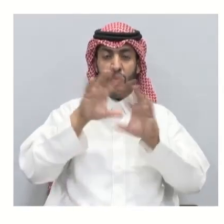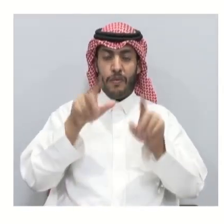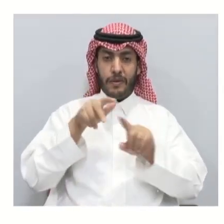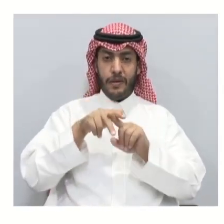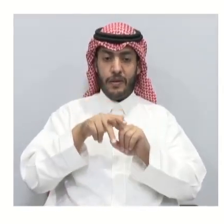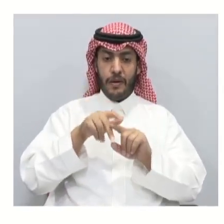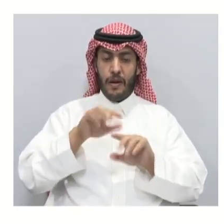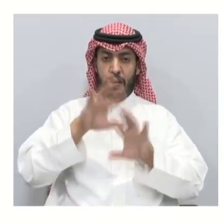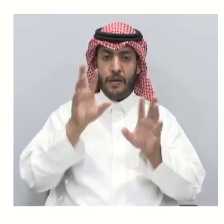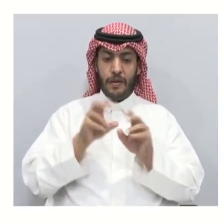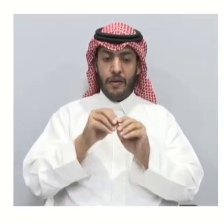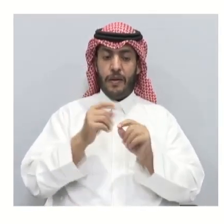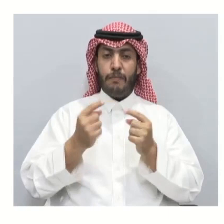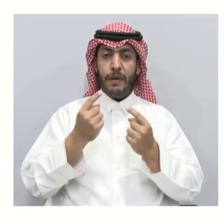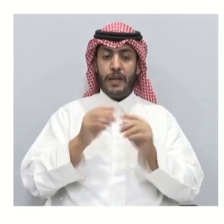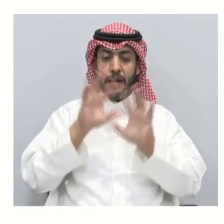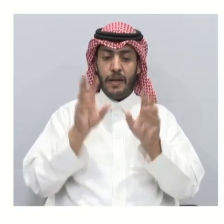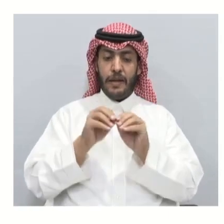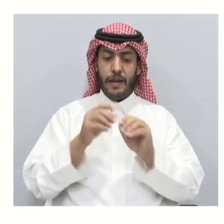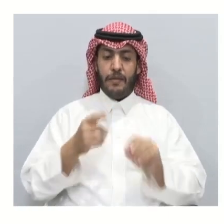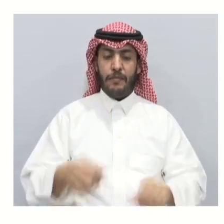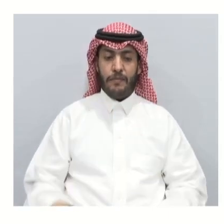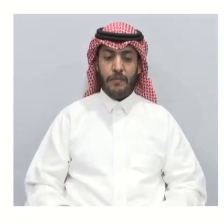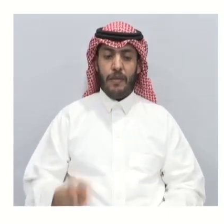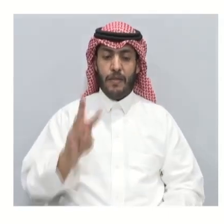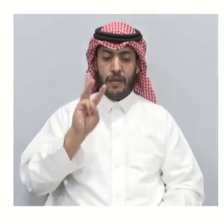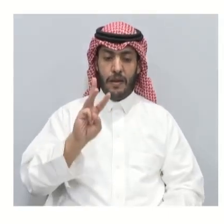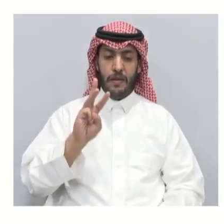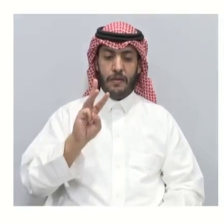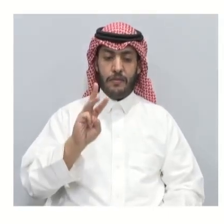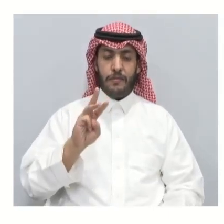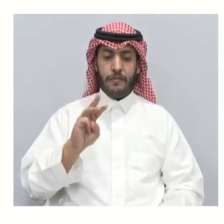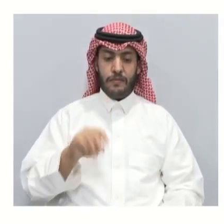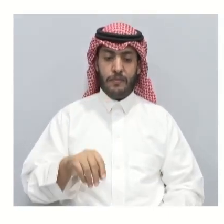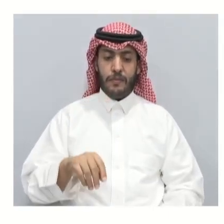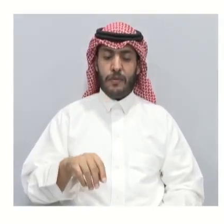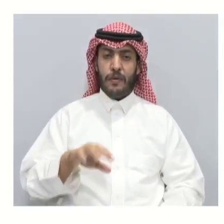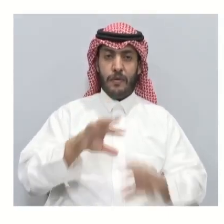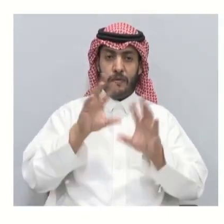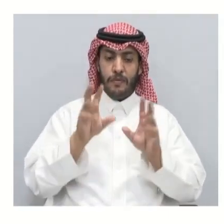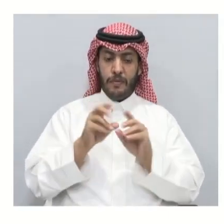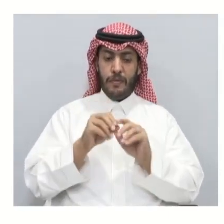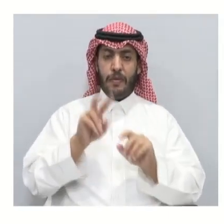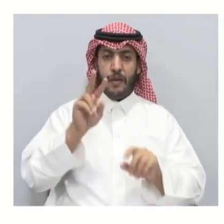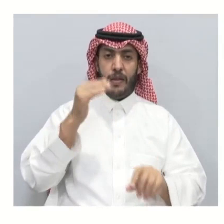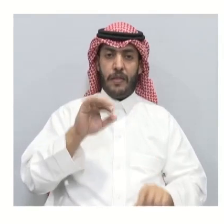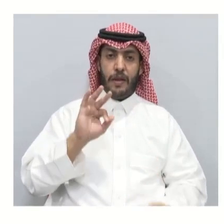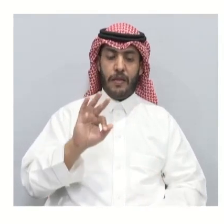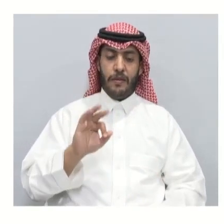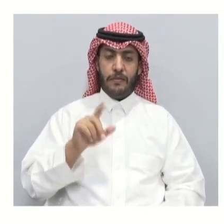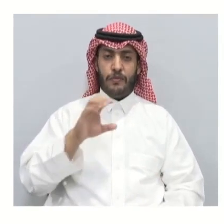جميع هذه الخيول التي في المزرعه كم يا ابطال ثلاثه حصنان ومهر اذا عددها ثلاثه اذا اثنان على ثلاثه